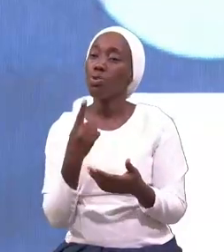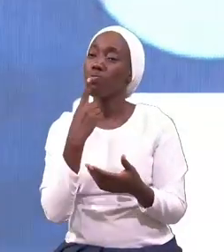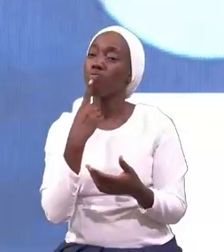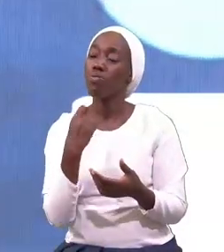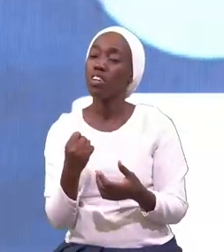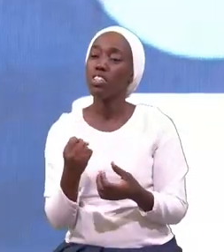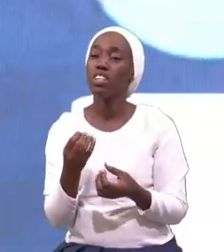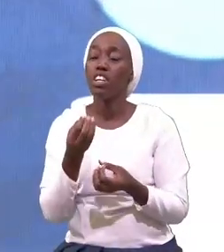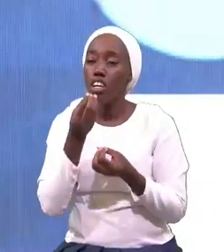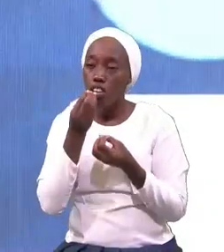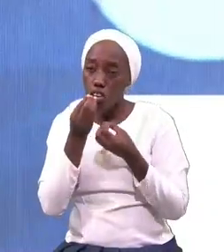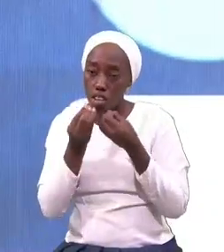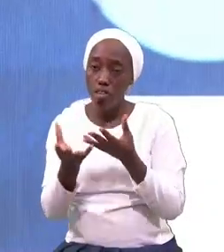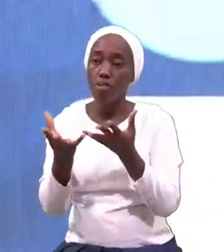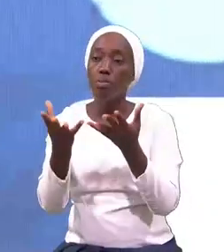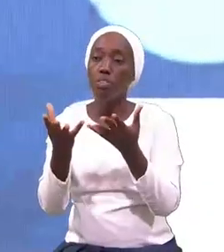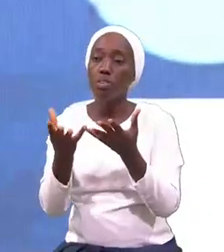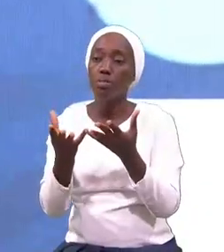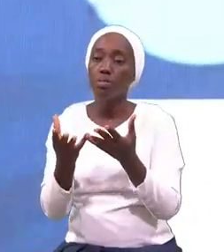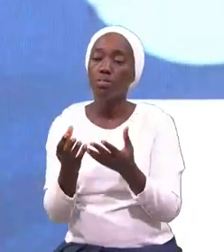Et il t'a donné des informations rougeâtres.